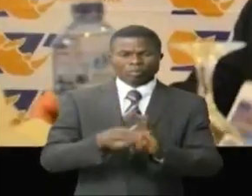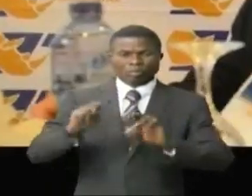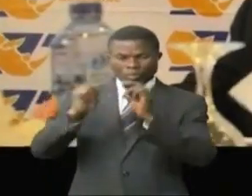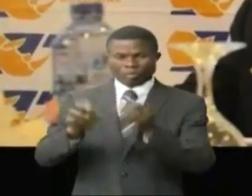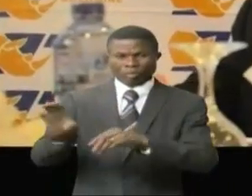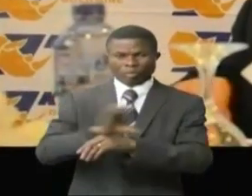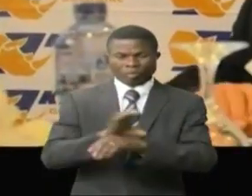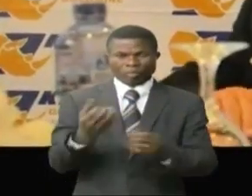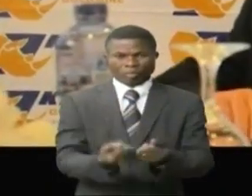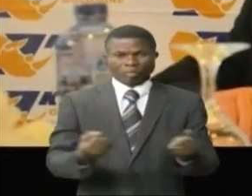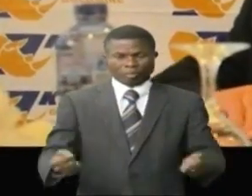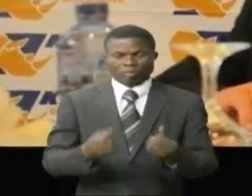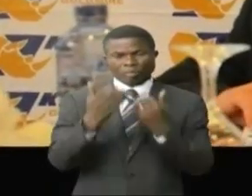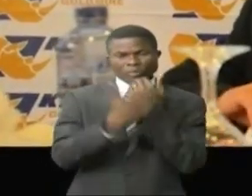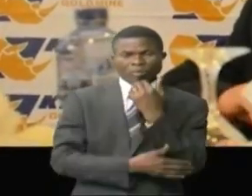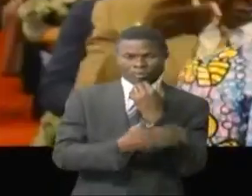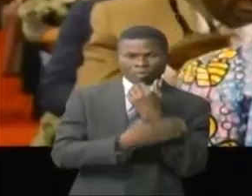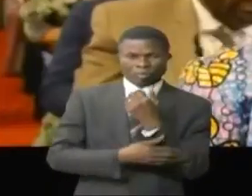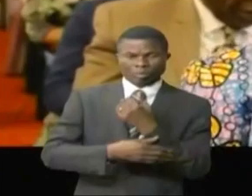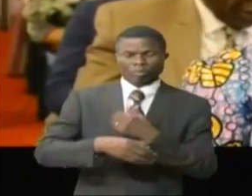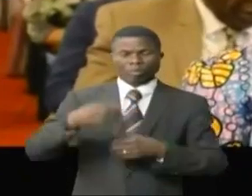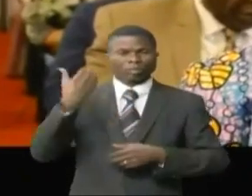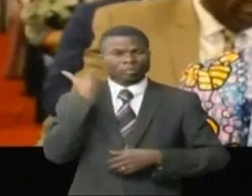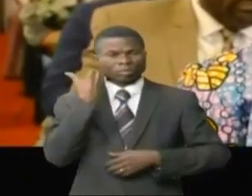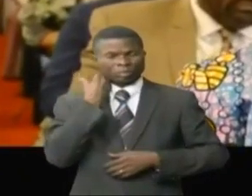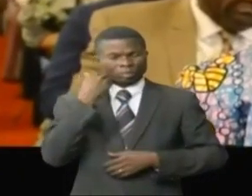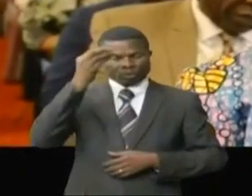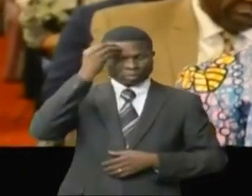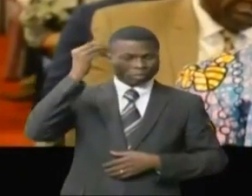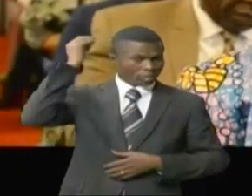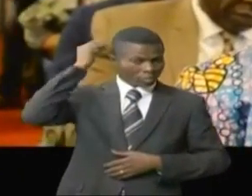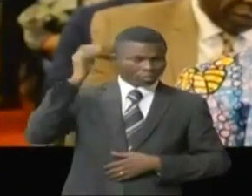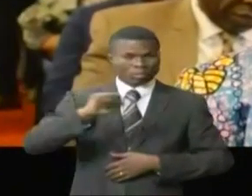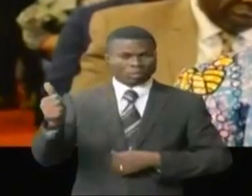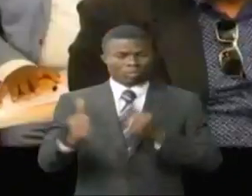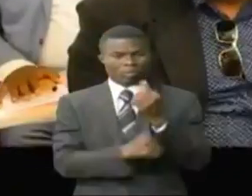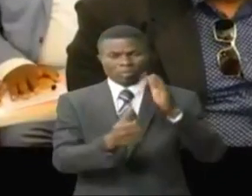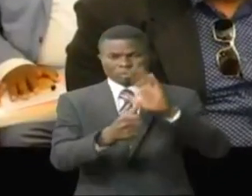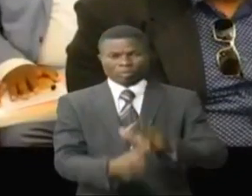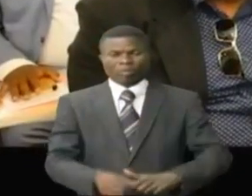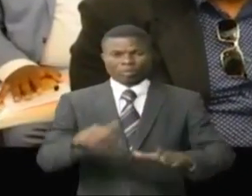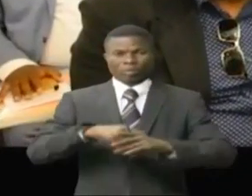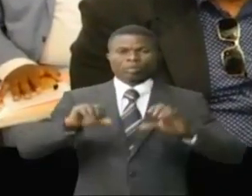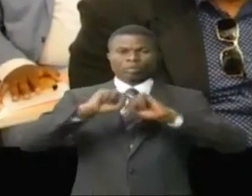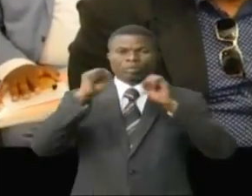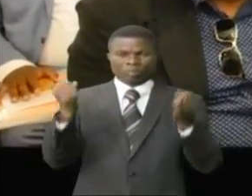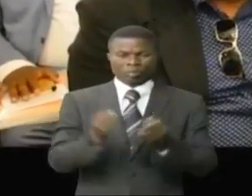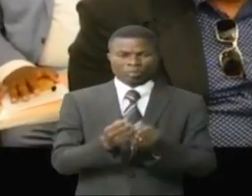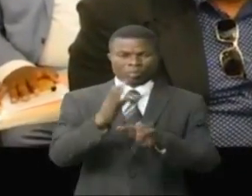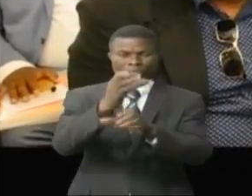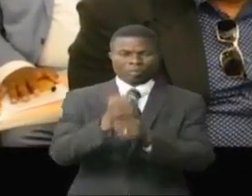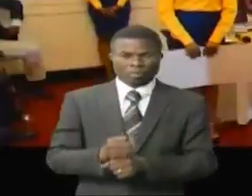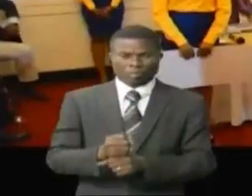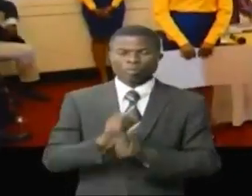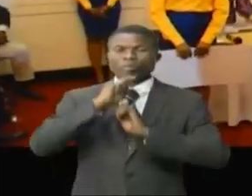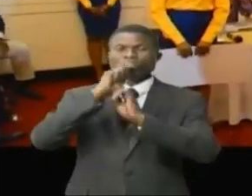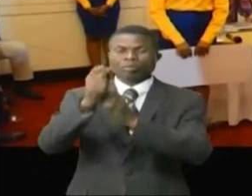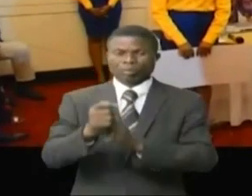s'occupe des enfants défavorisés souffrant de l'autisme et d'autres personnes marginalisées dans la société, ont bénéficié d'un don